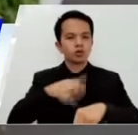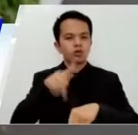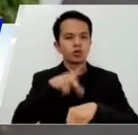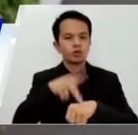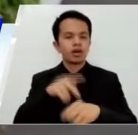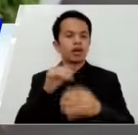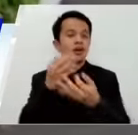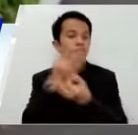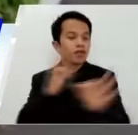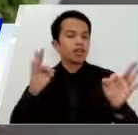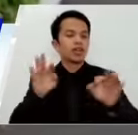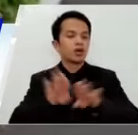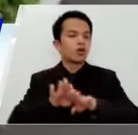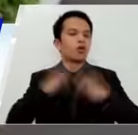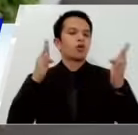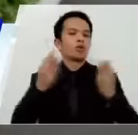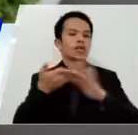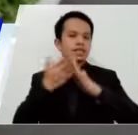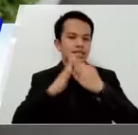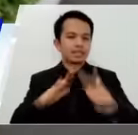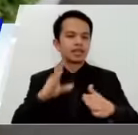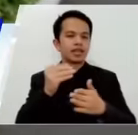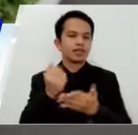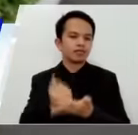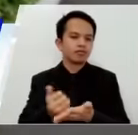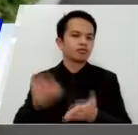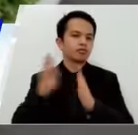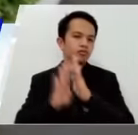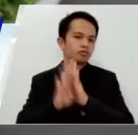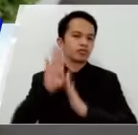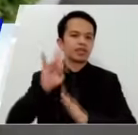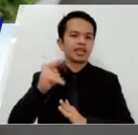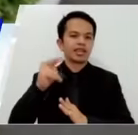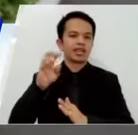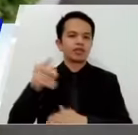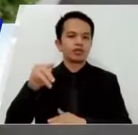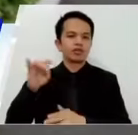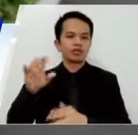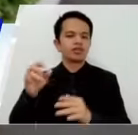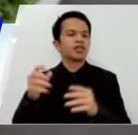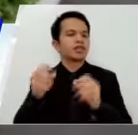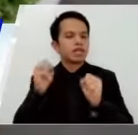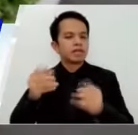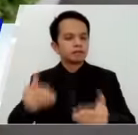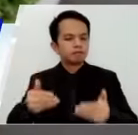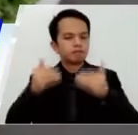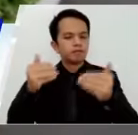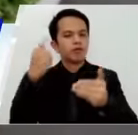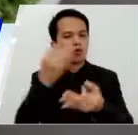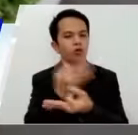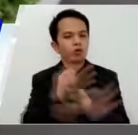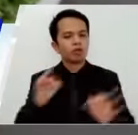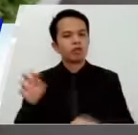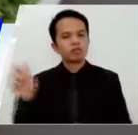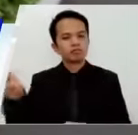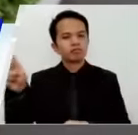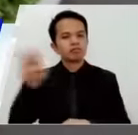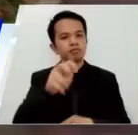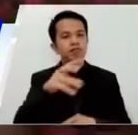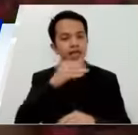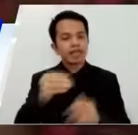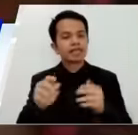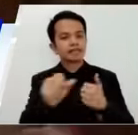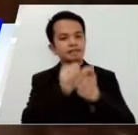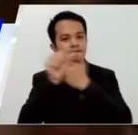bukas, mapayapa at maunlad na Indo-Pacific region na patuloy na magsusulong sa freedom of navigation at sumusunod sa rule of